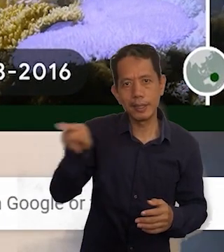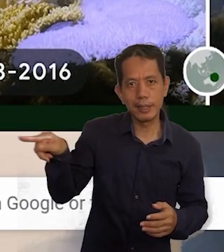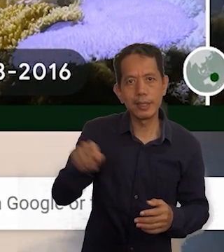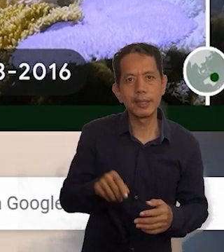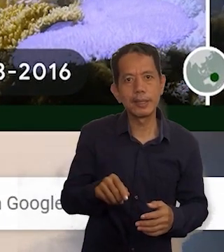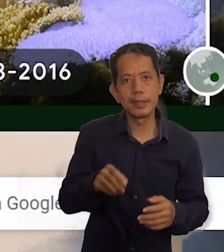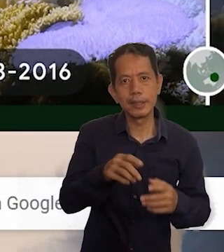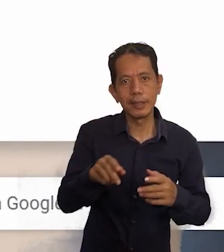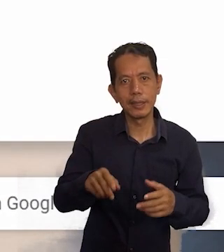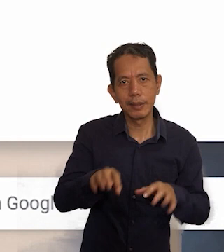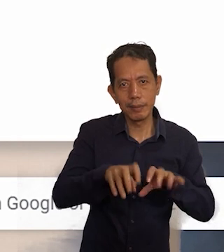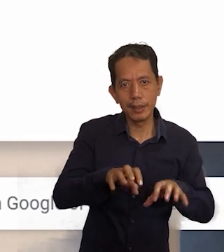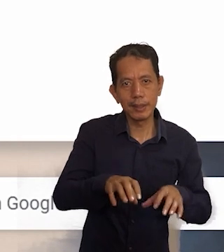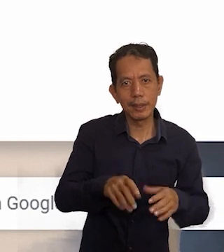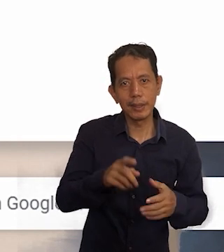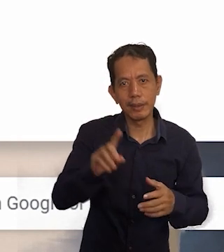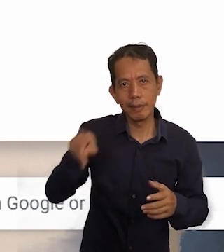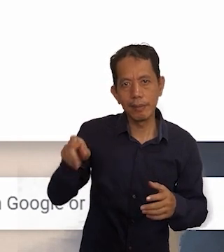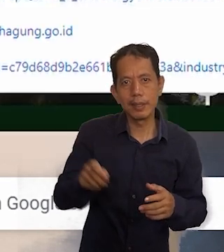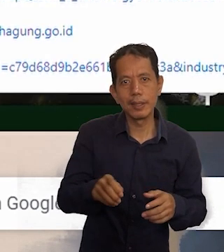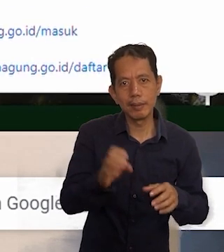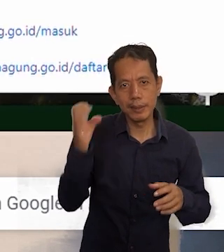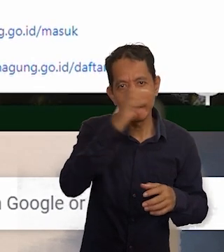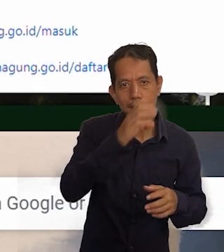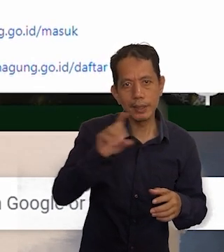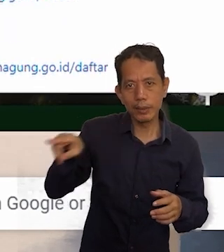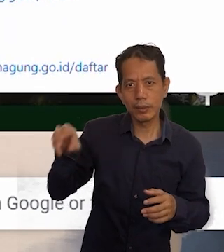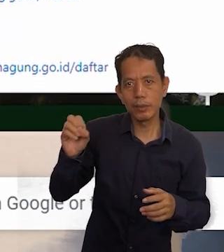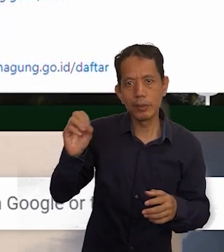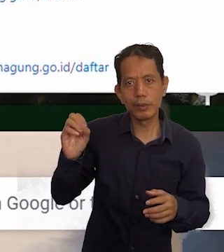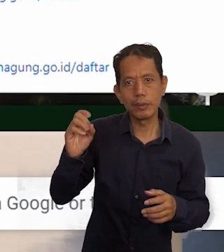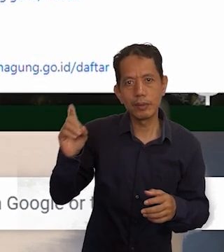dengan mengetik pada kolom pencarian Google